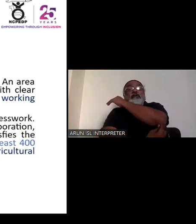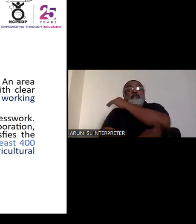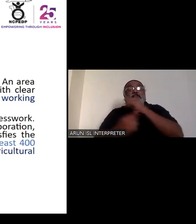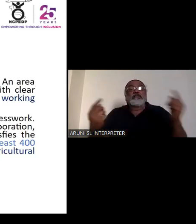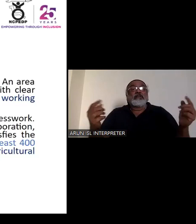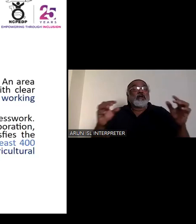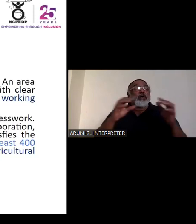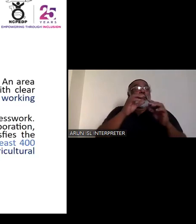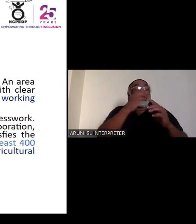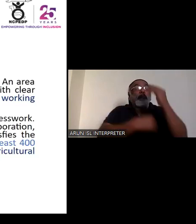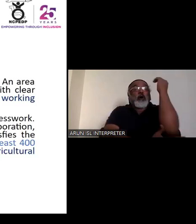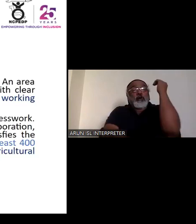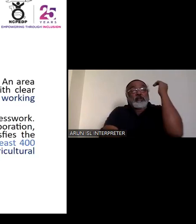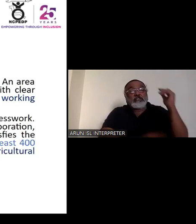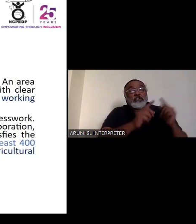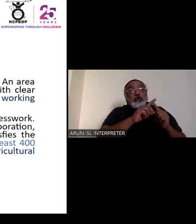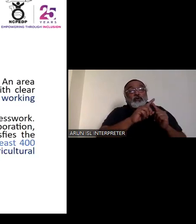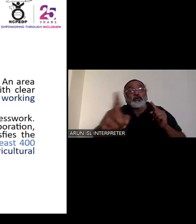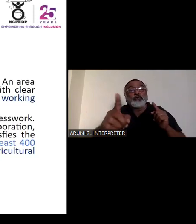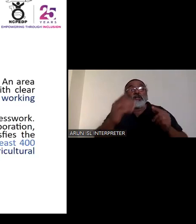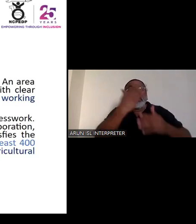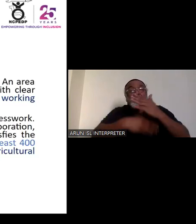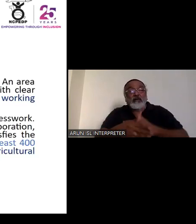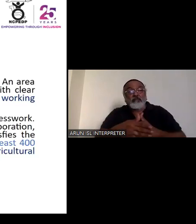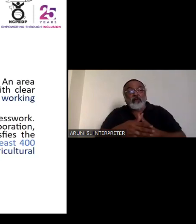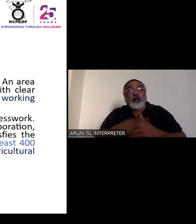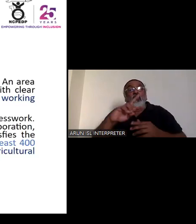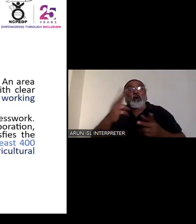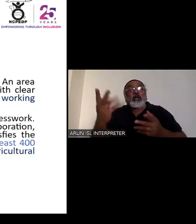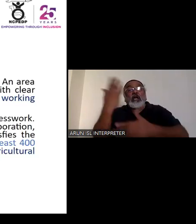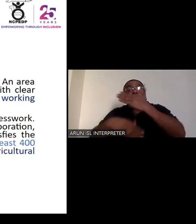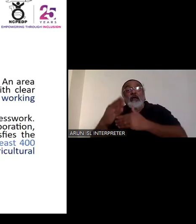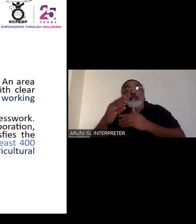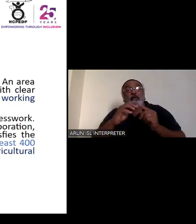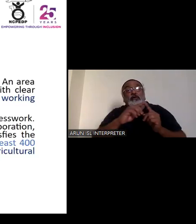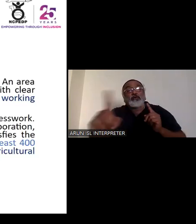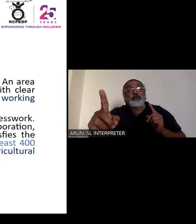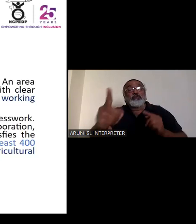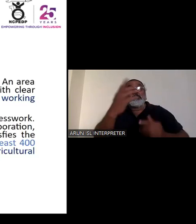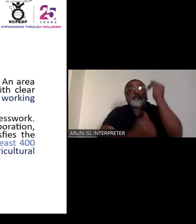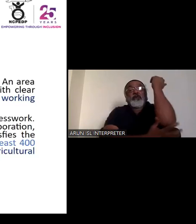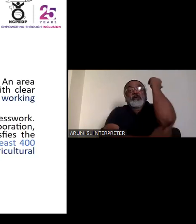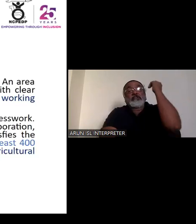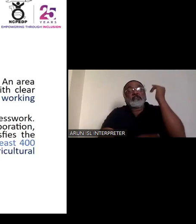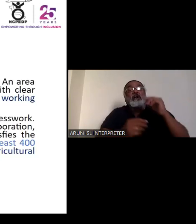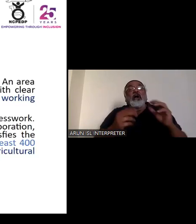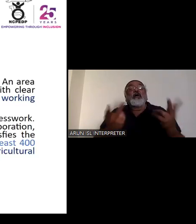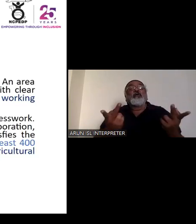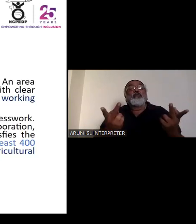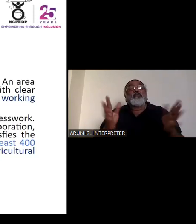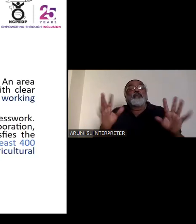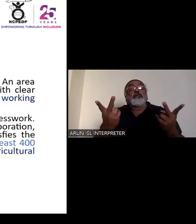If anyone can answer that. Kya garibi se viklangta hoti hai ya viklangta se garibi hoti hai?